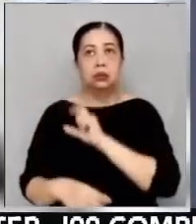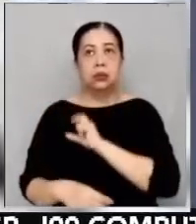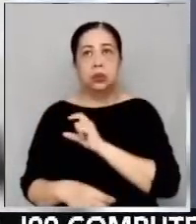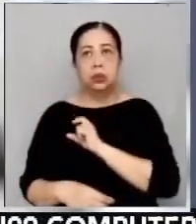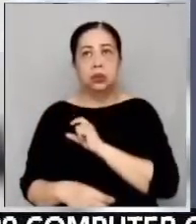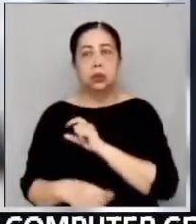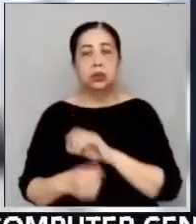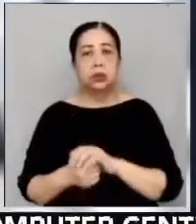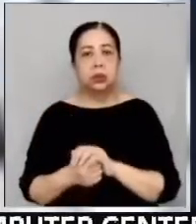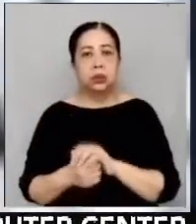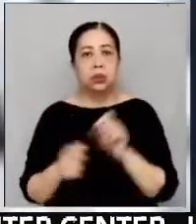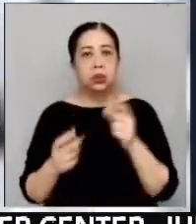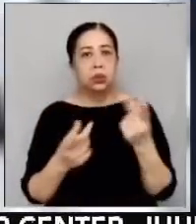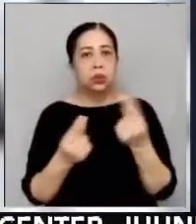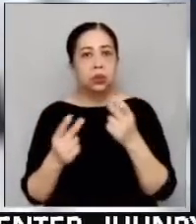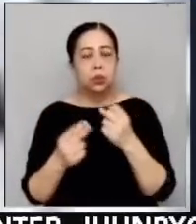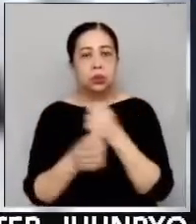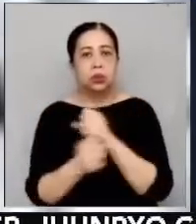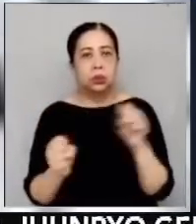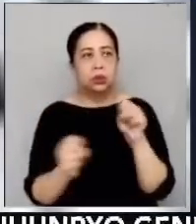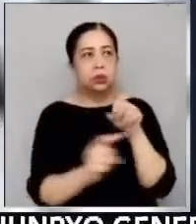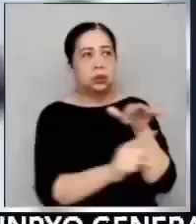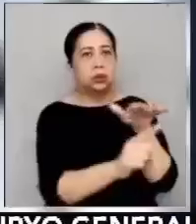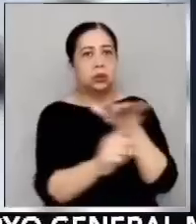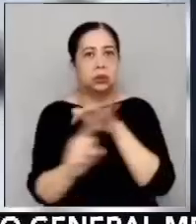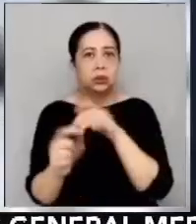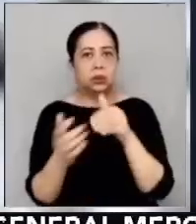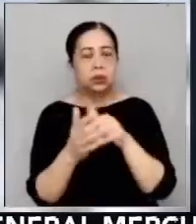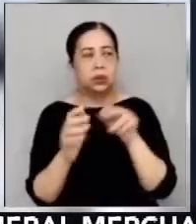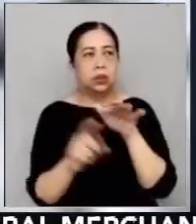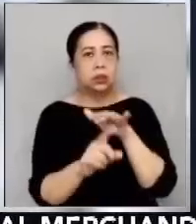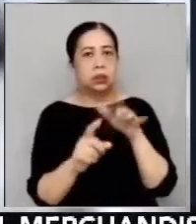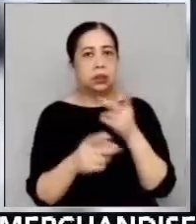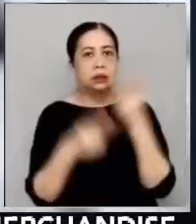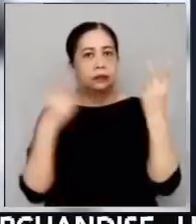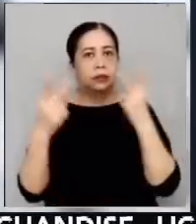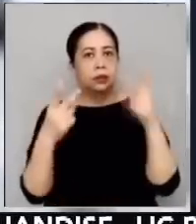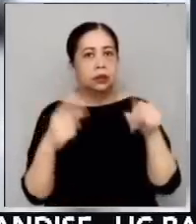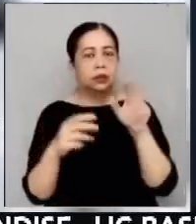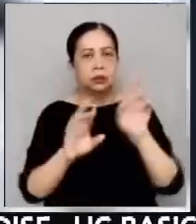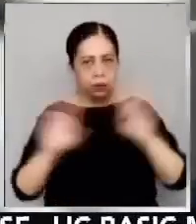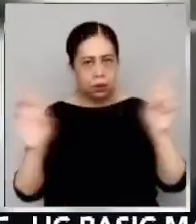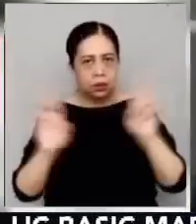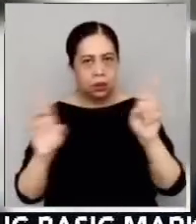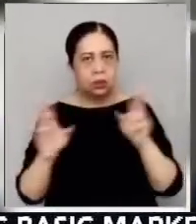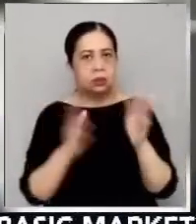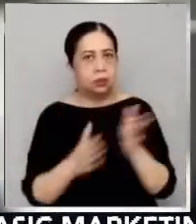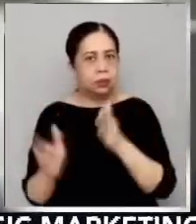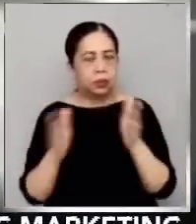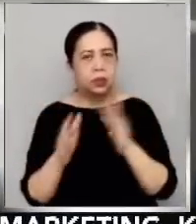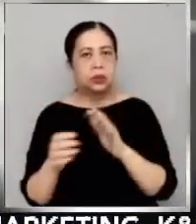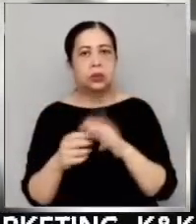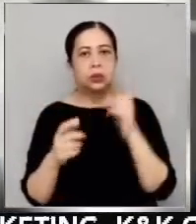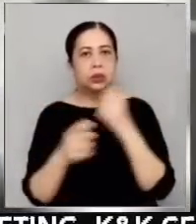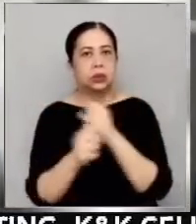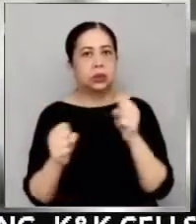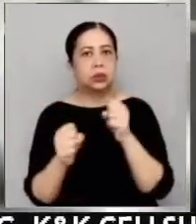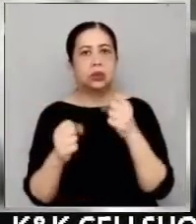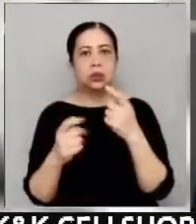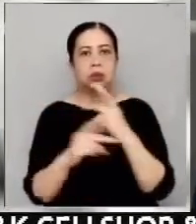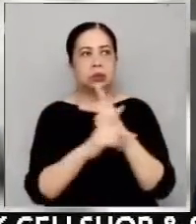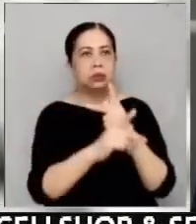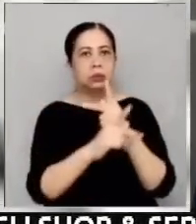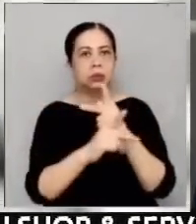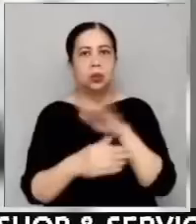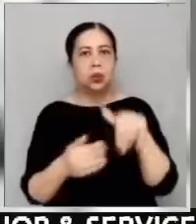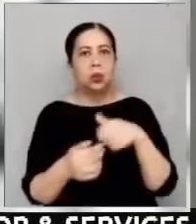na mag-conduct ng security survey inspection ulit. Revisit yung kanilang mga security preparation, yung kanilang mga security aspect ng lahat na kampo para at